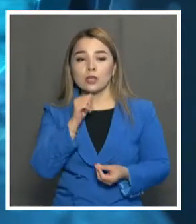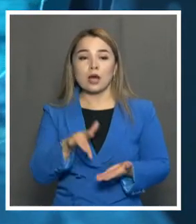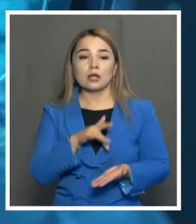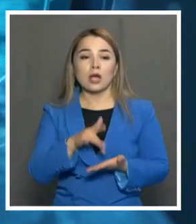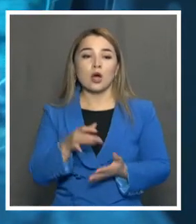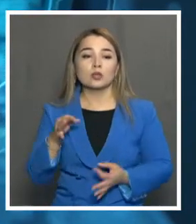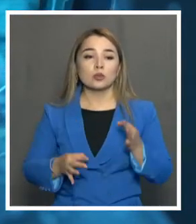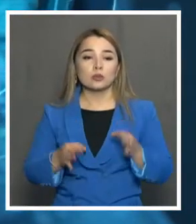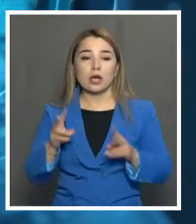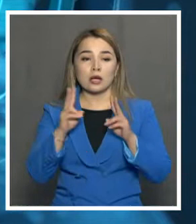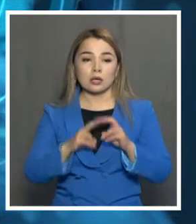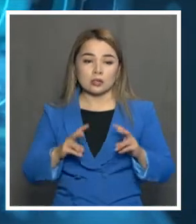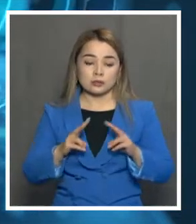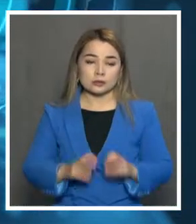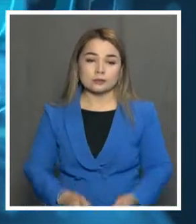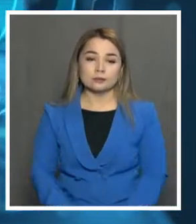сотында қаралып жатыр.